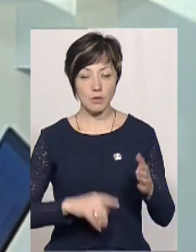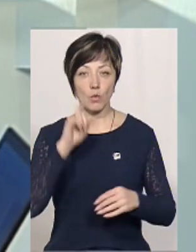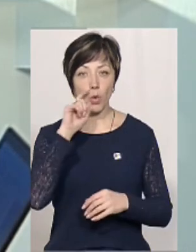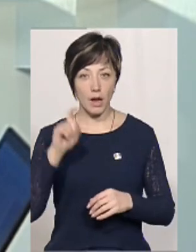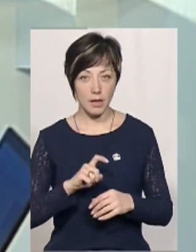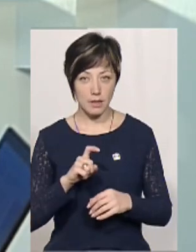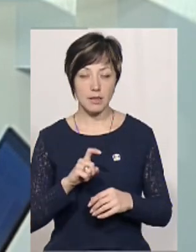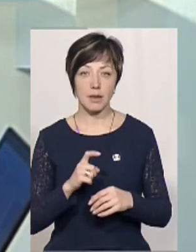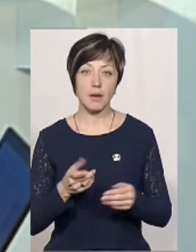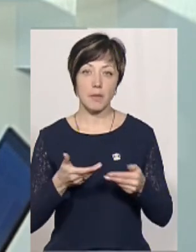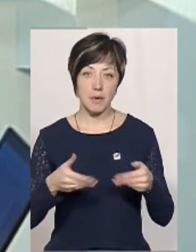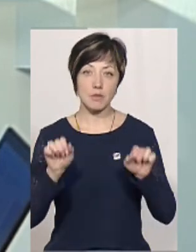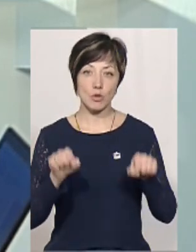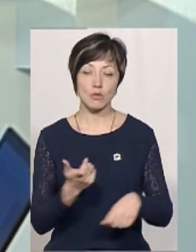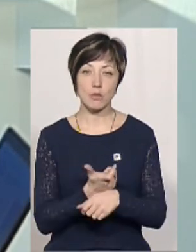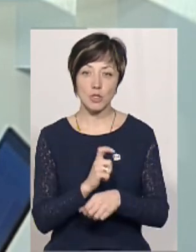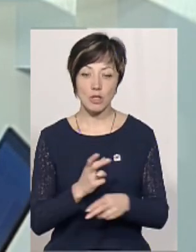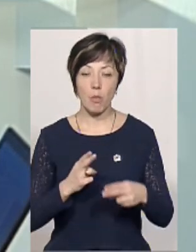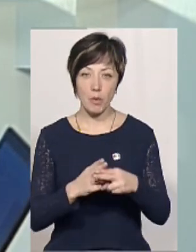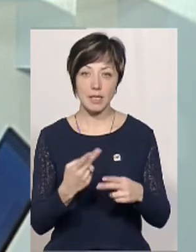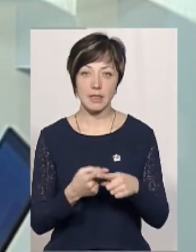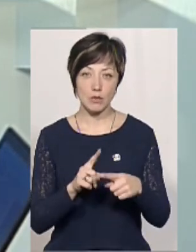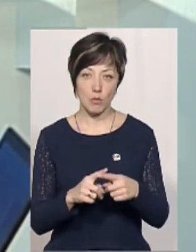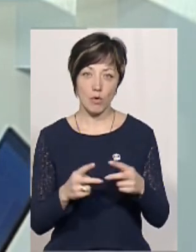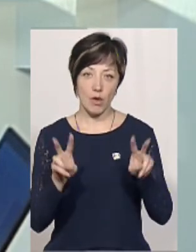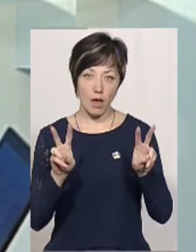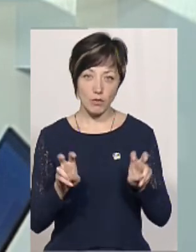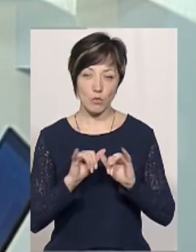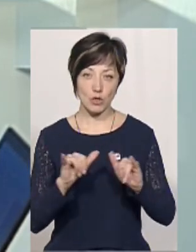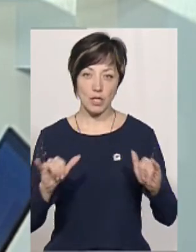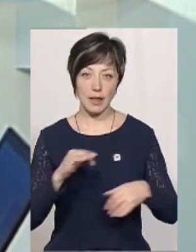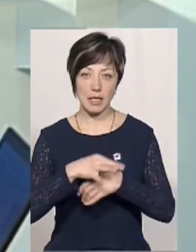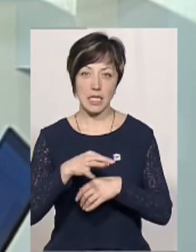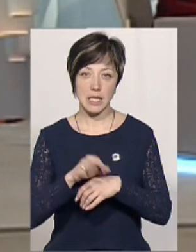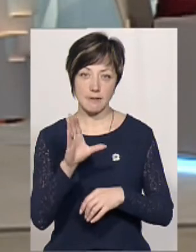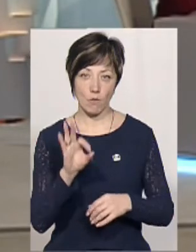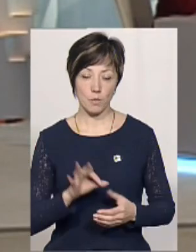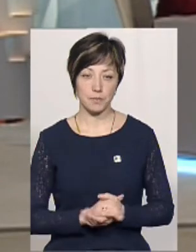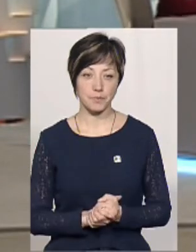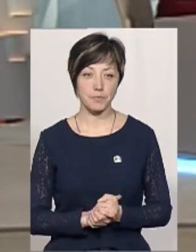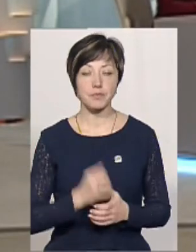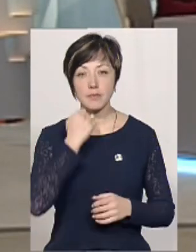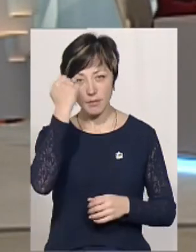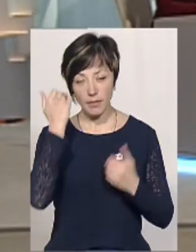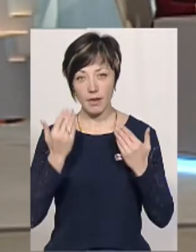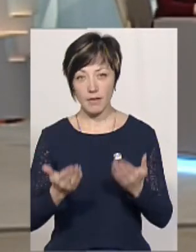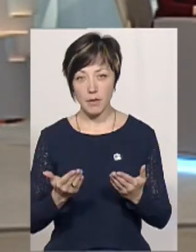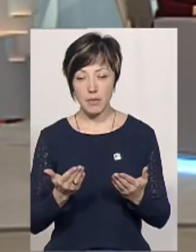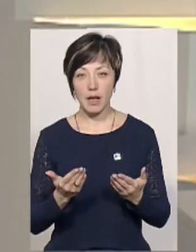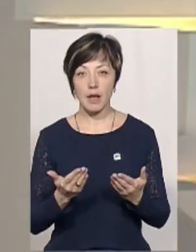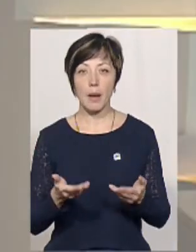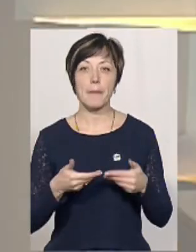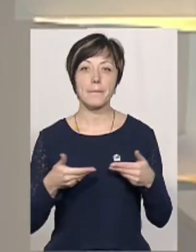і в Україні ми зможемо більше запобігти саме цьому явищу, поширенню цього явища як насильства. Я дякую вам, пані